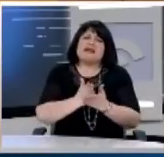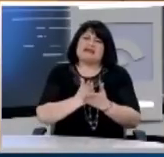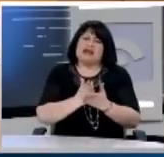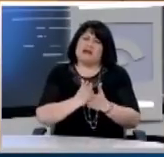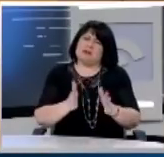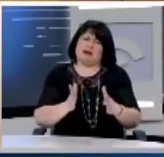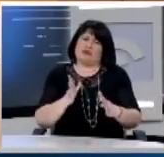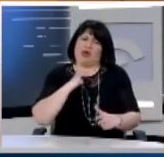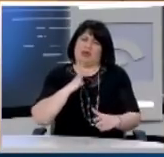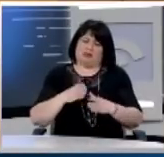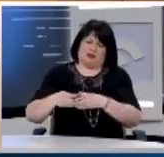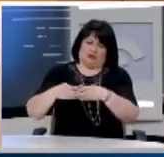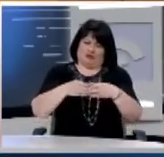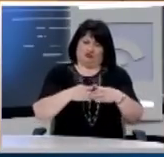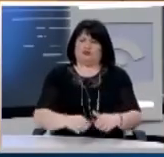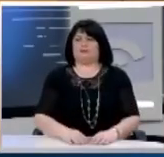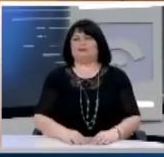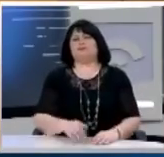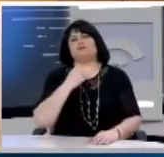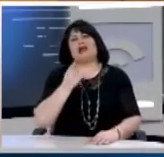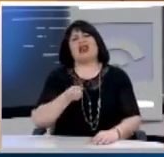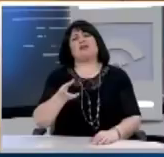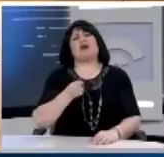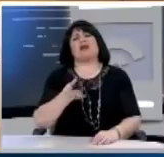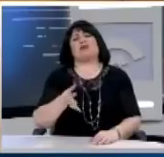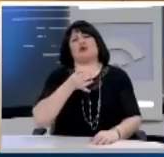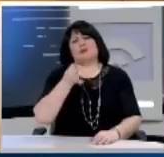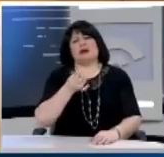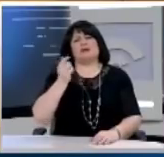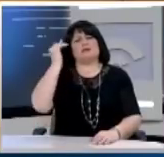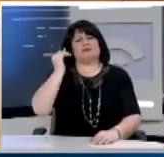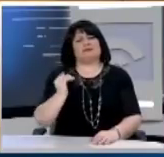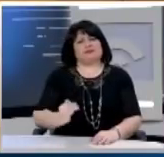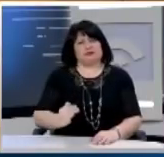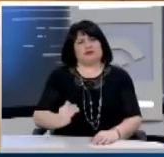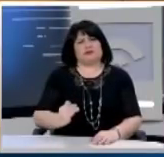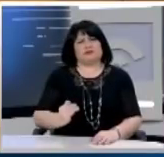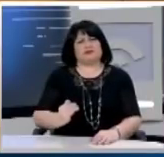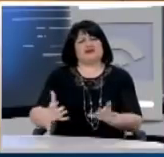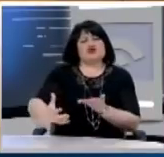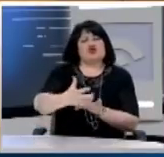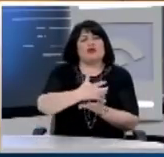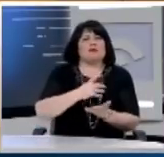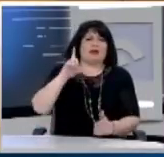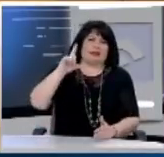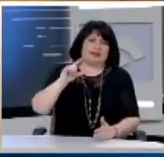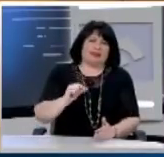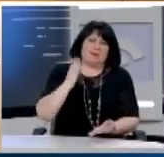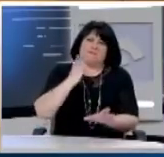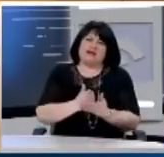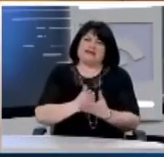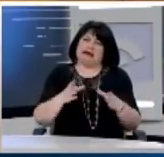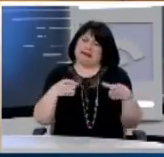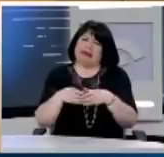στρώματα. Σας έχω πει τα νούμερα, πόσο μειώθηκε το εισόδημα των μεσαίων